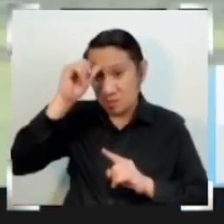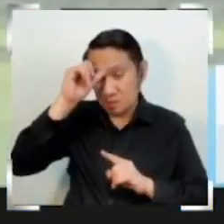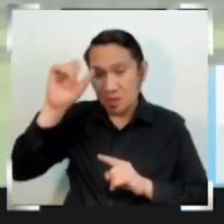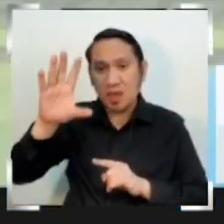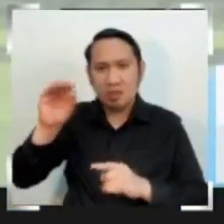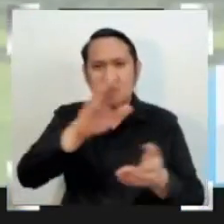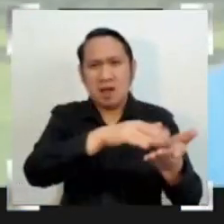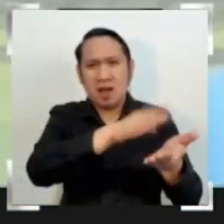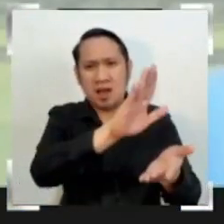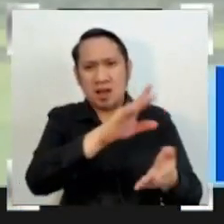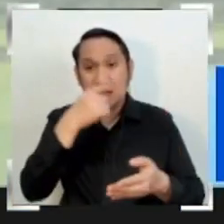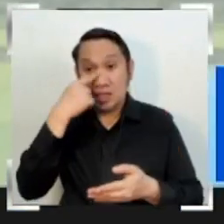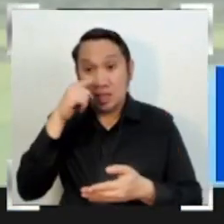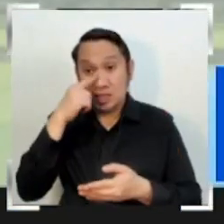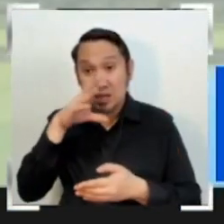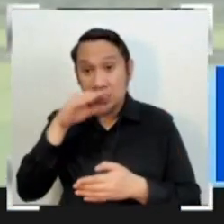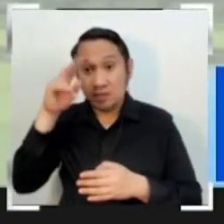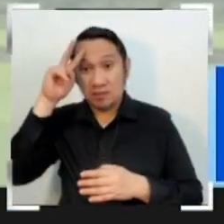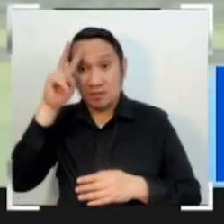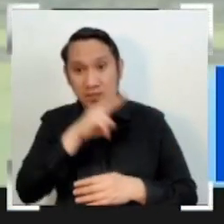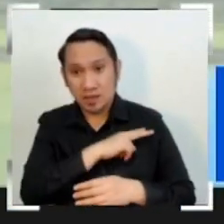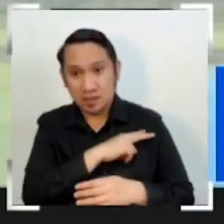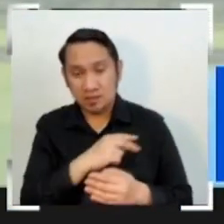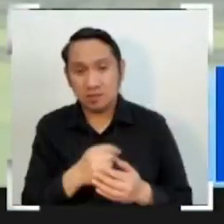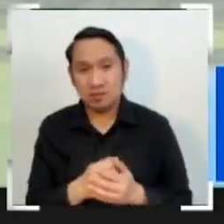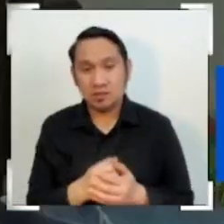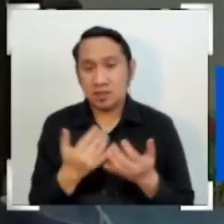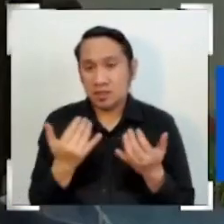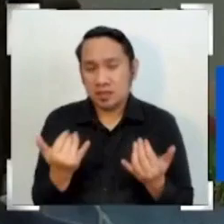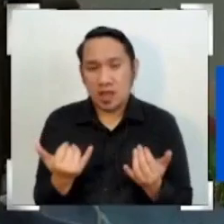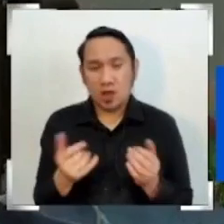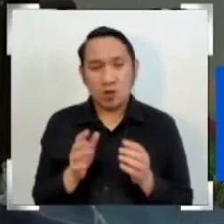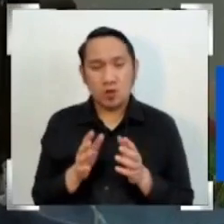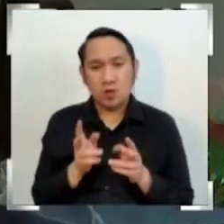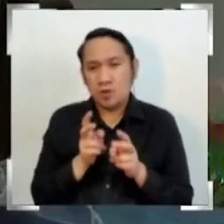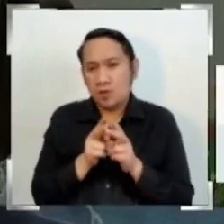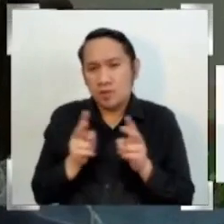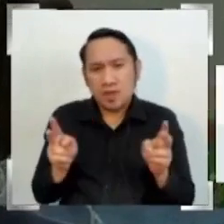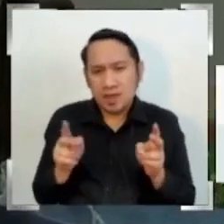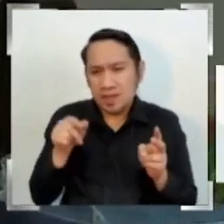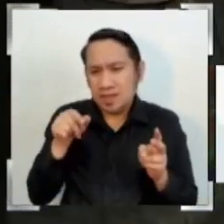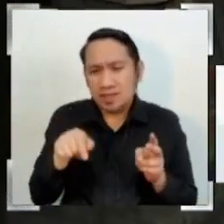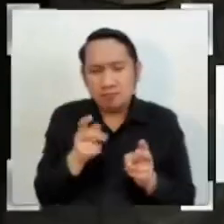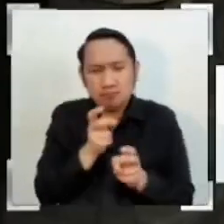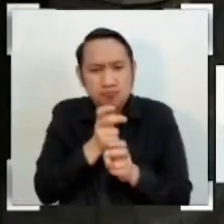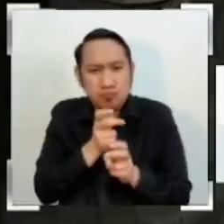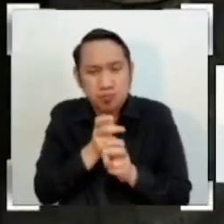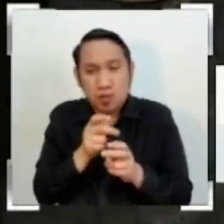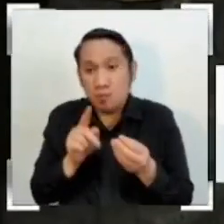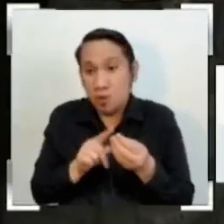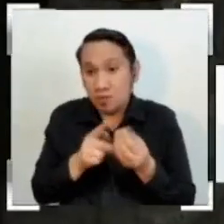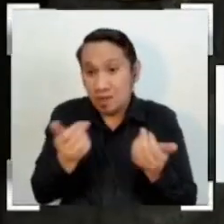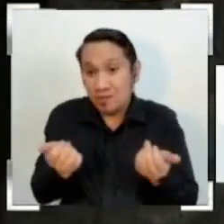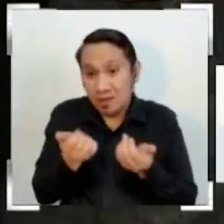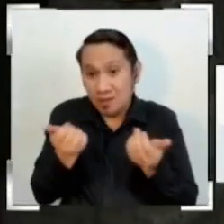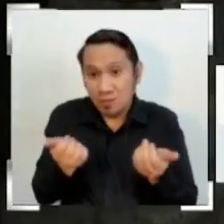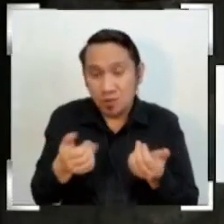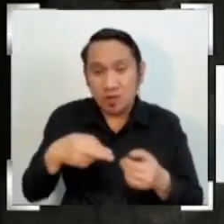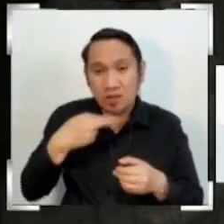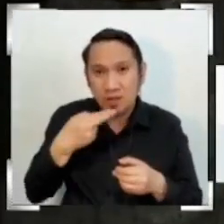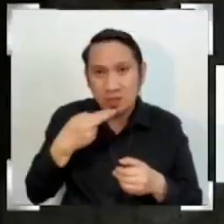will be a very tight supply situation in September. Mahirap tayong umasa from